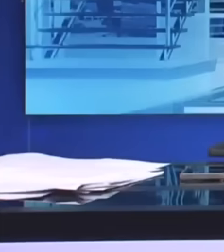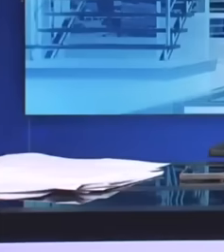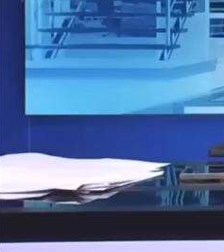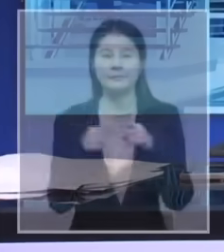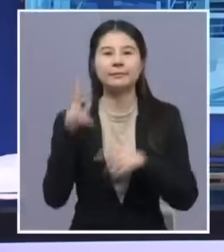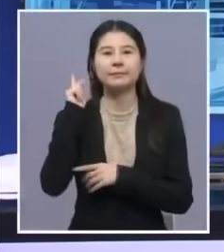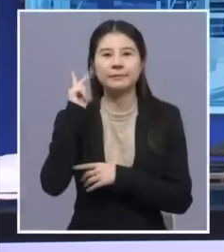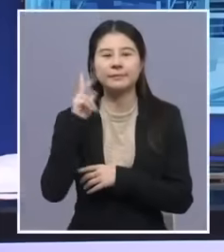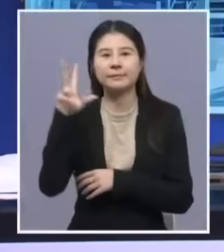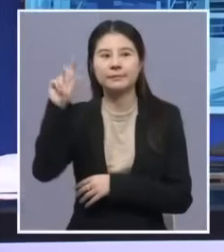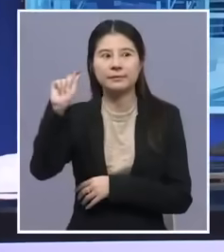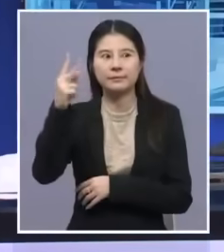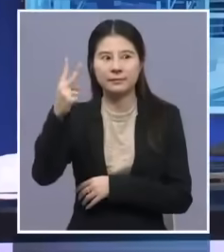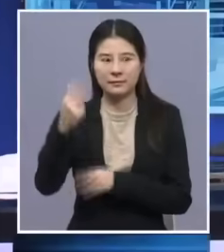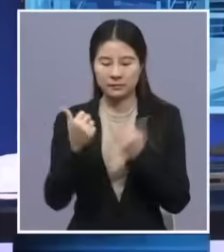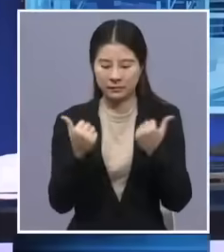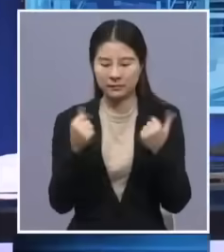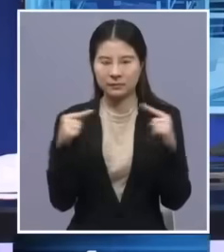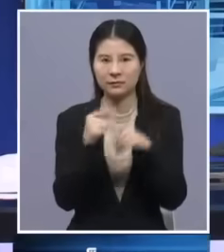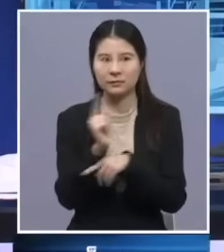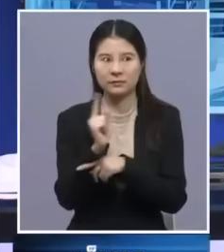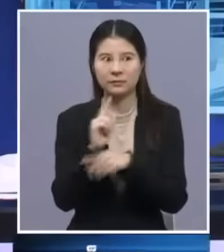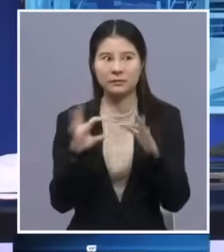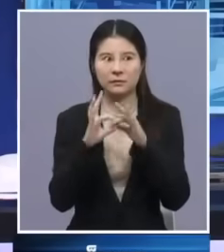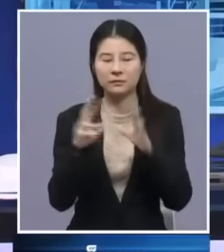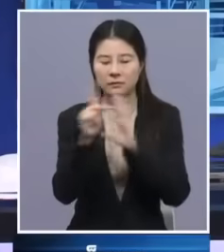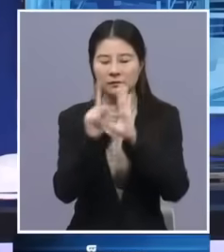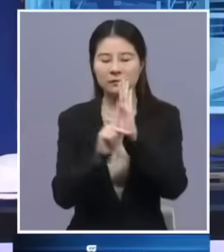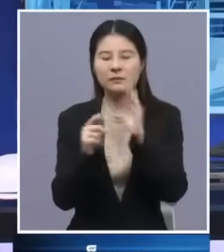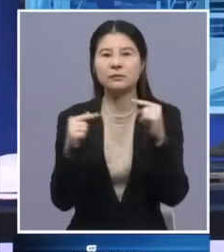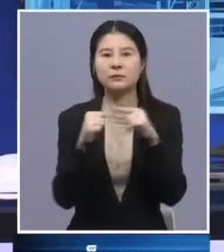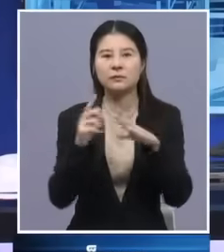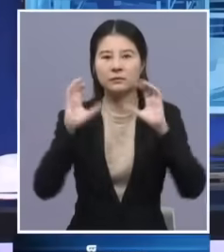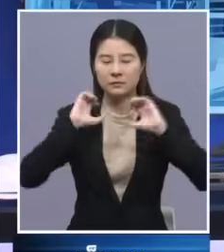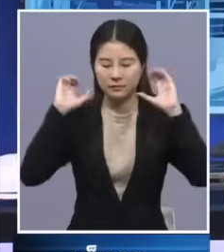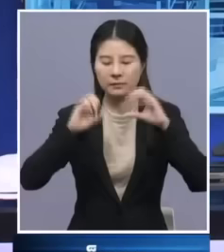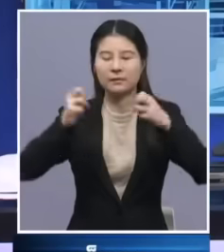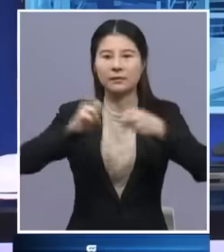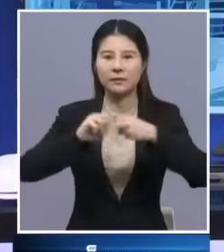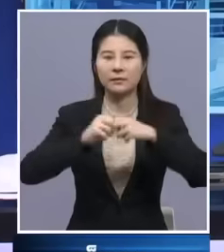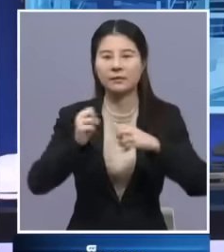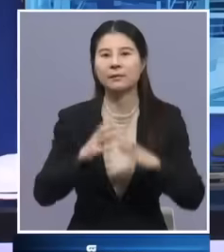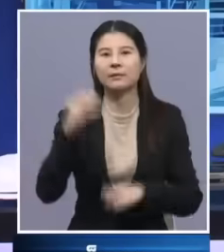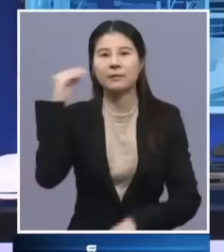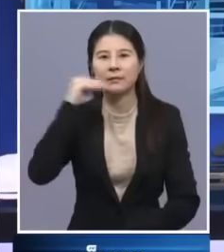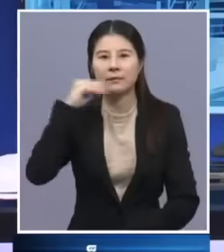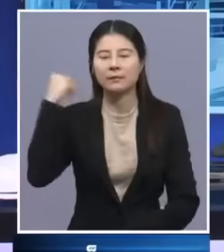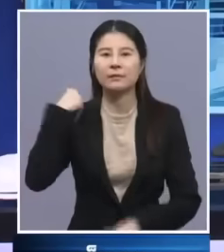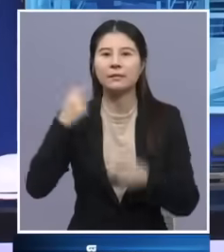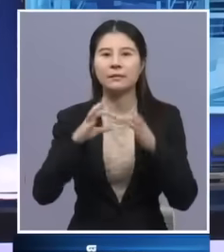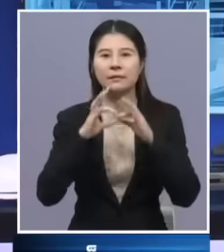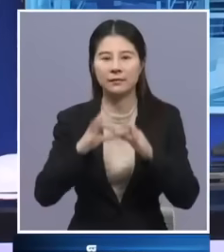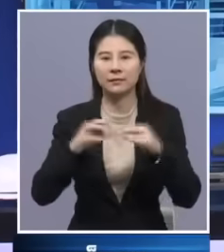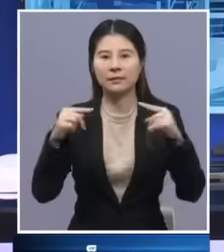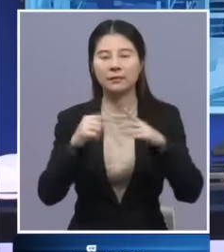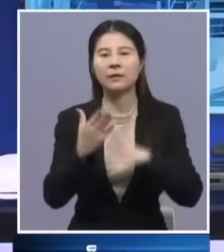สู่เก็บตกจากเนชั่นนะครับคุณผู้ชมครับเรื่องของกฎหมายเป็นสิ่งที่รัฐบาลนี้มีปัญหาตลอดเวลาจะทำเรื่องอะไรก็จะต้